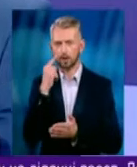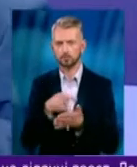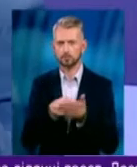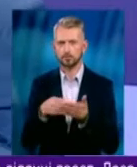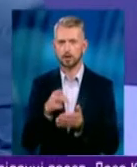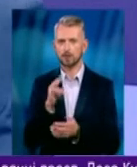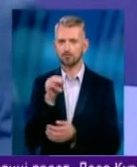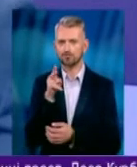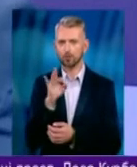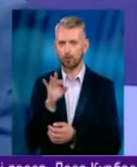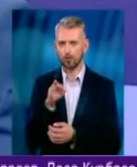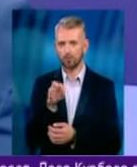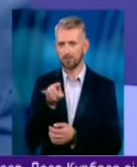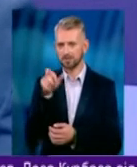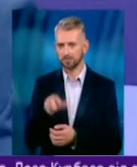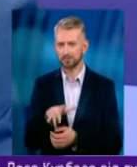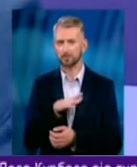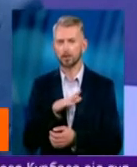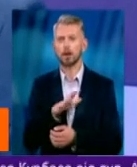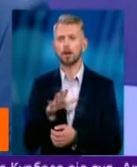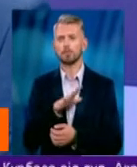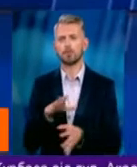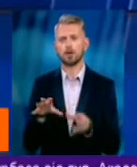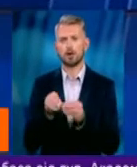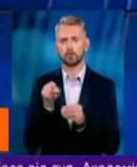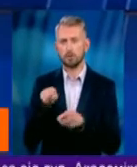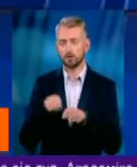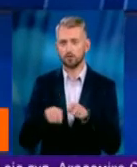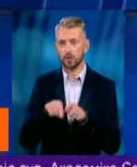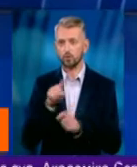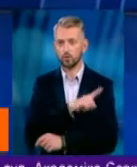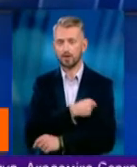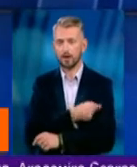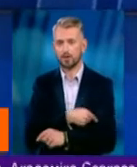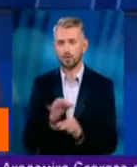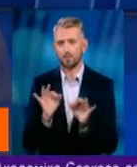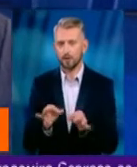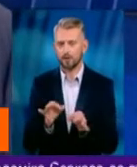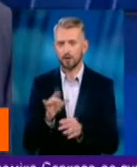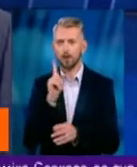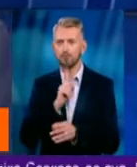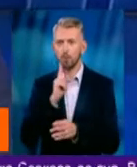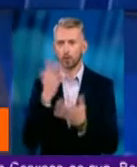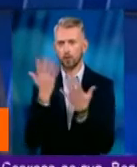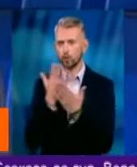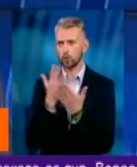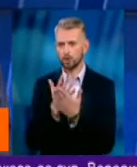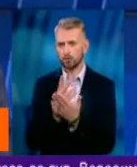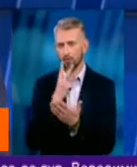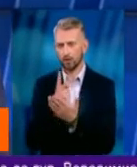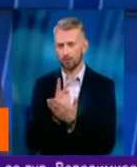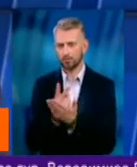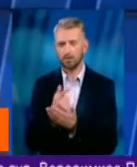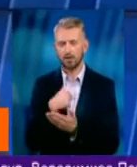Кличко. Побували ви сьогодні разом з ним, інспектували, власне, цю лікарню. Ну, правда, ось допоки йшов сюжет, я вам говорив, що ну,